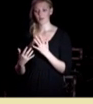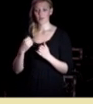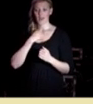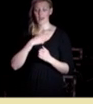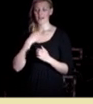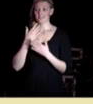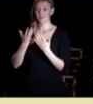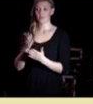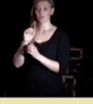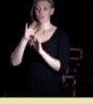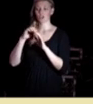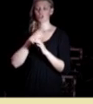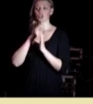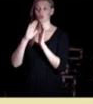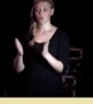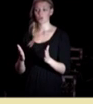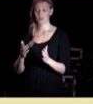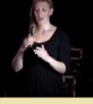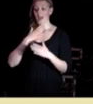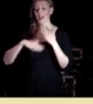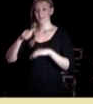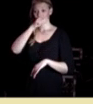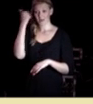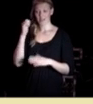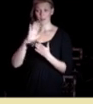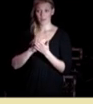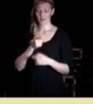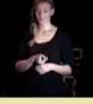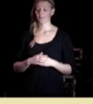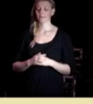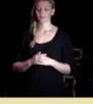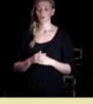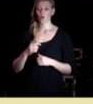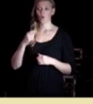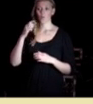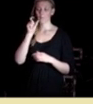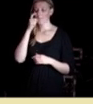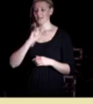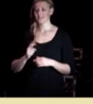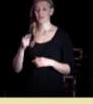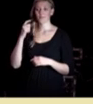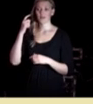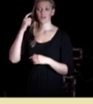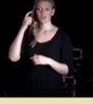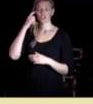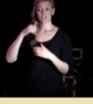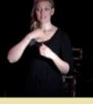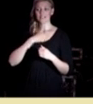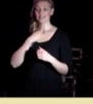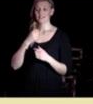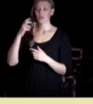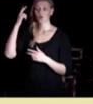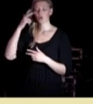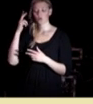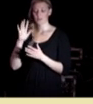helsefremmende sykehus. Helsebergen er med i det. Og der så setter mennesker med psykiske lidelser og rusavhengighet på